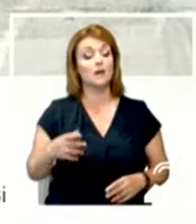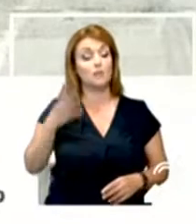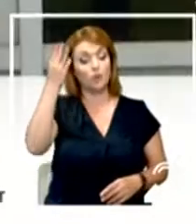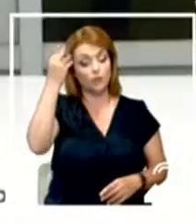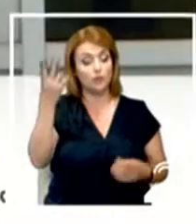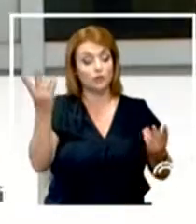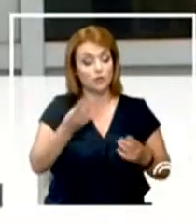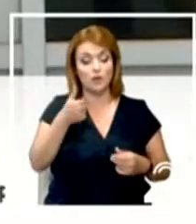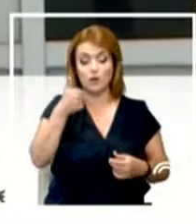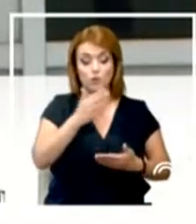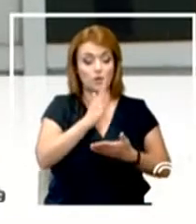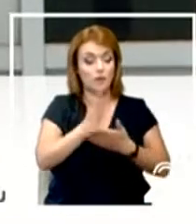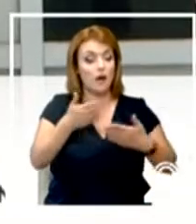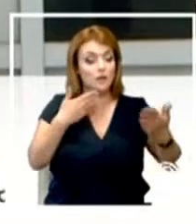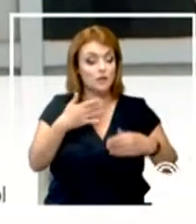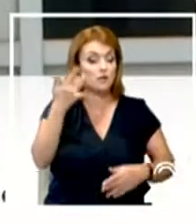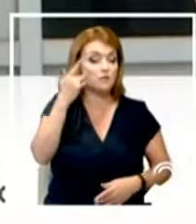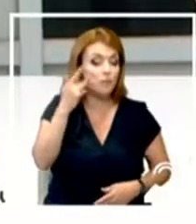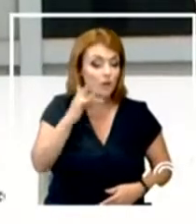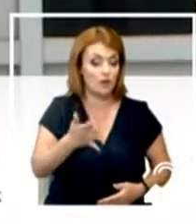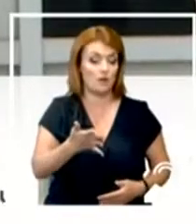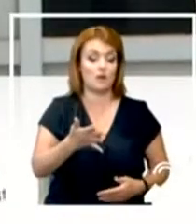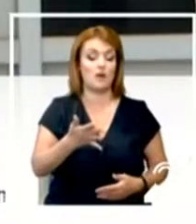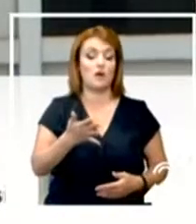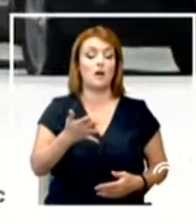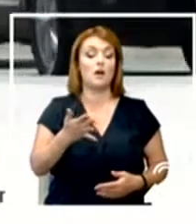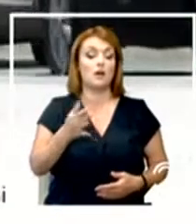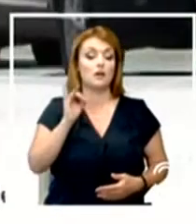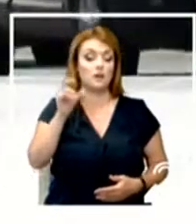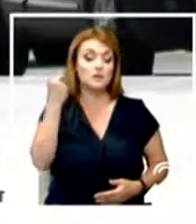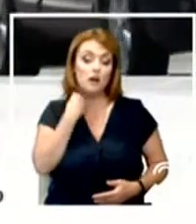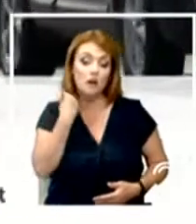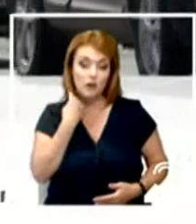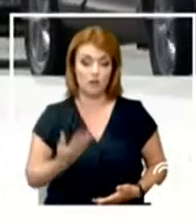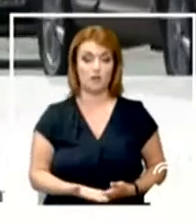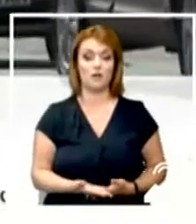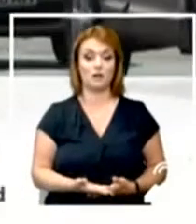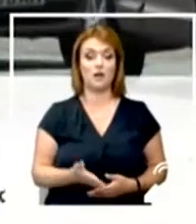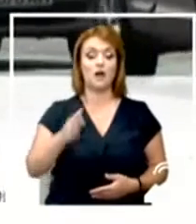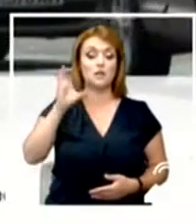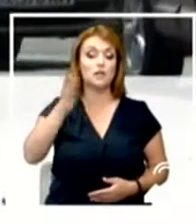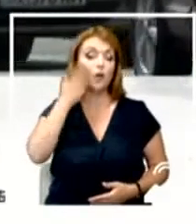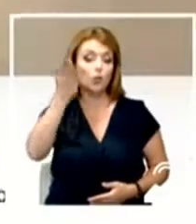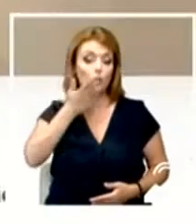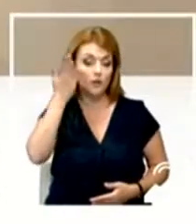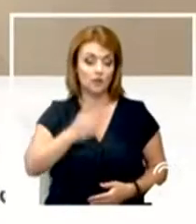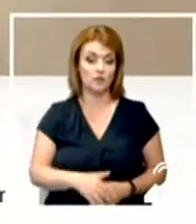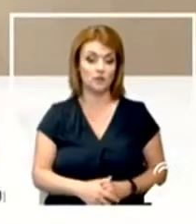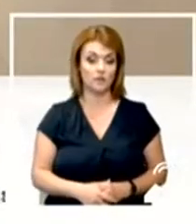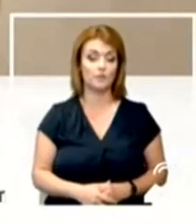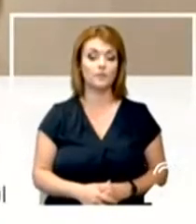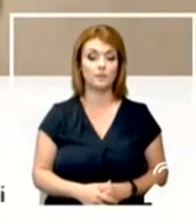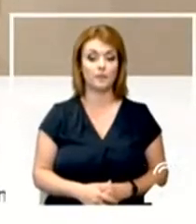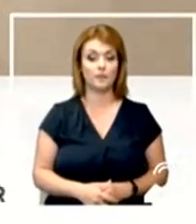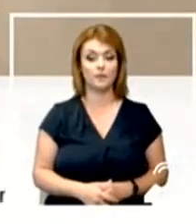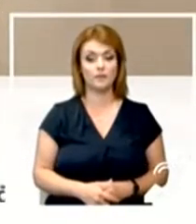mai amplă, Marea Britanie și, evident, România și Ucraina. Fiecare în felul ei au avut la inimă,